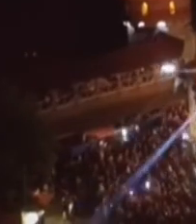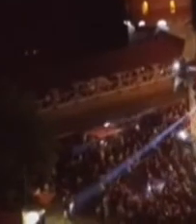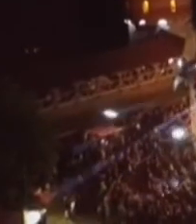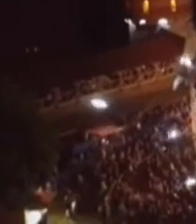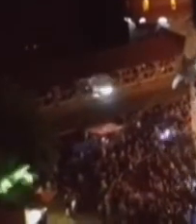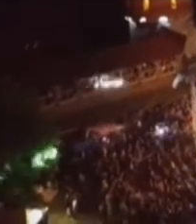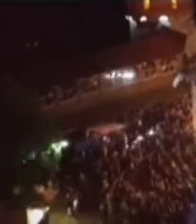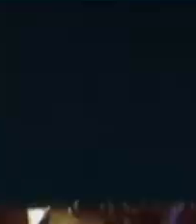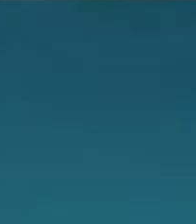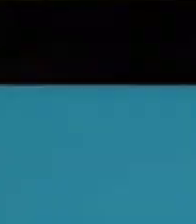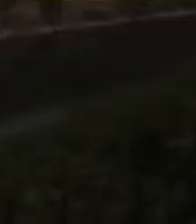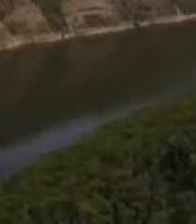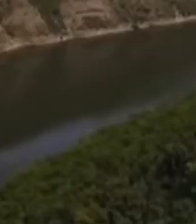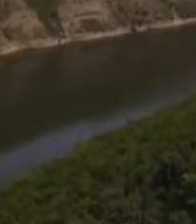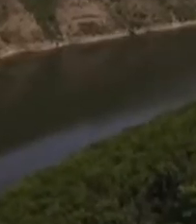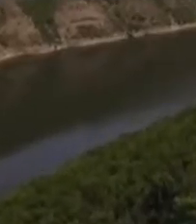Музика